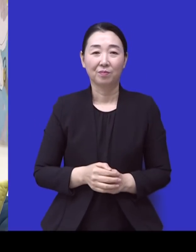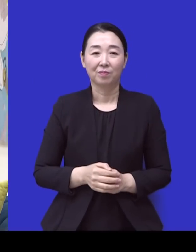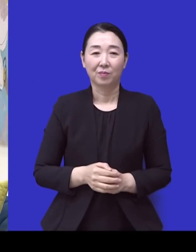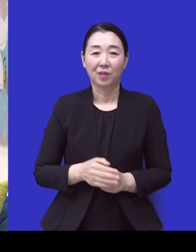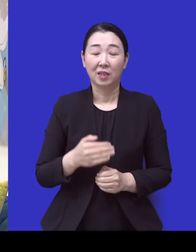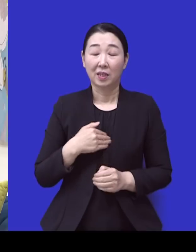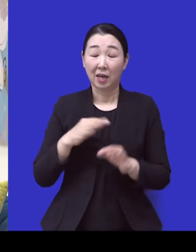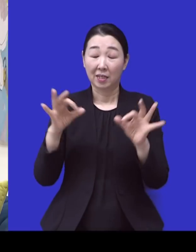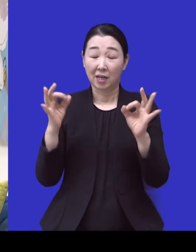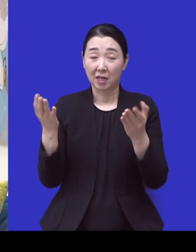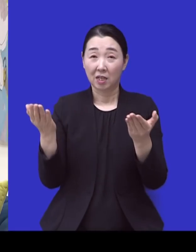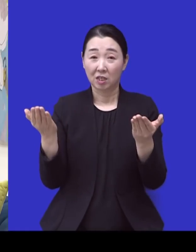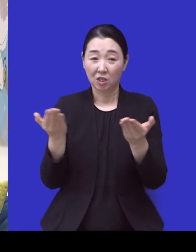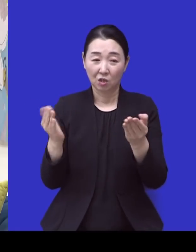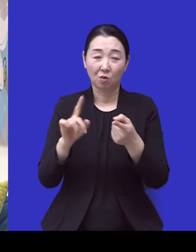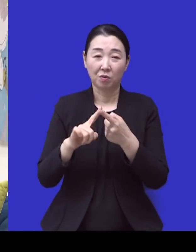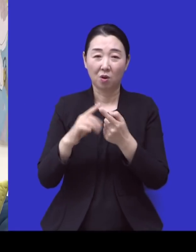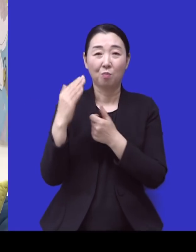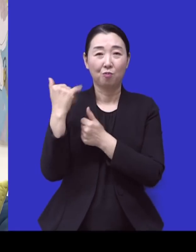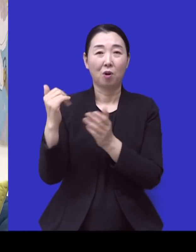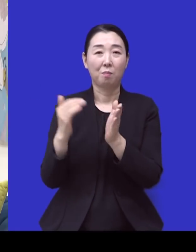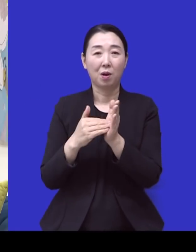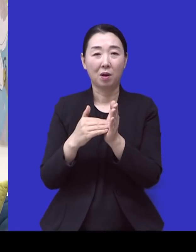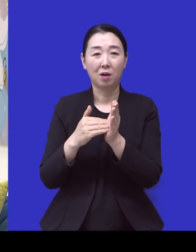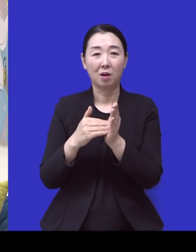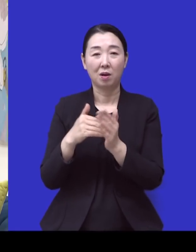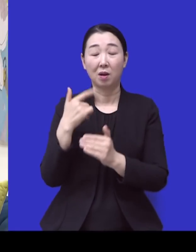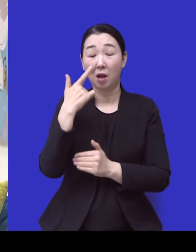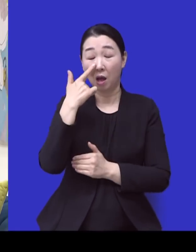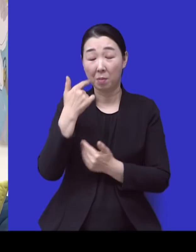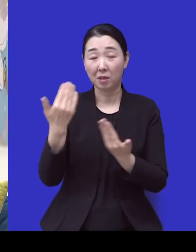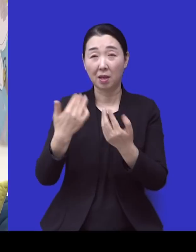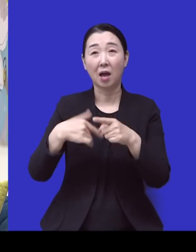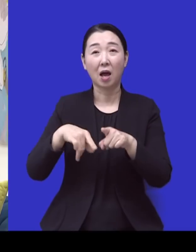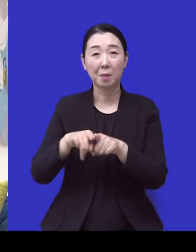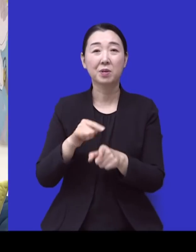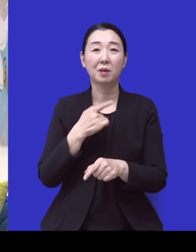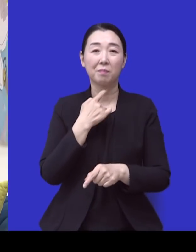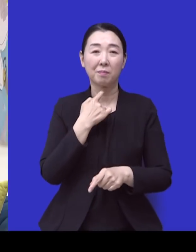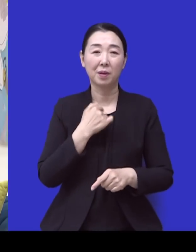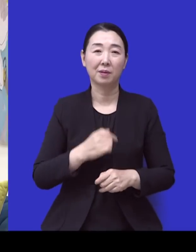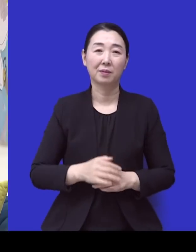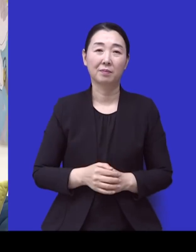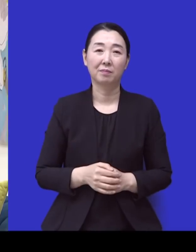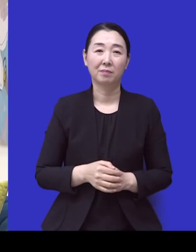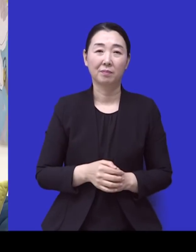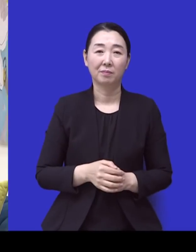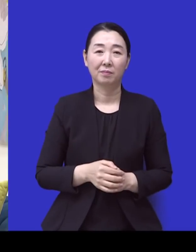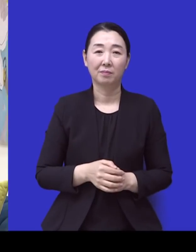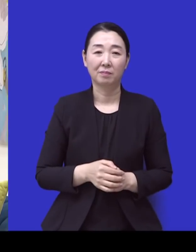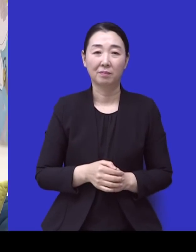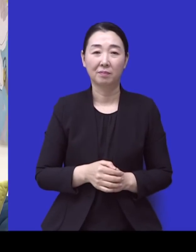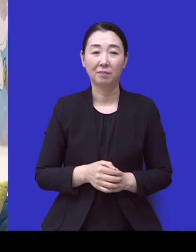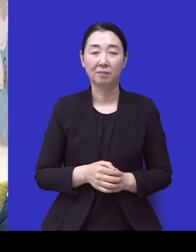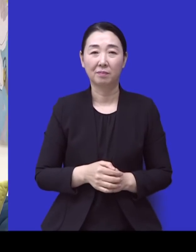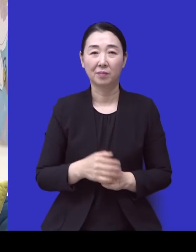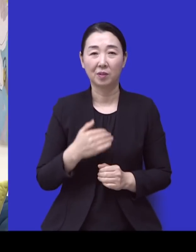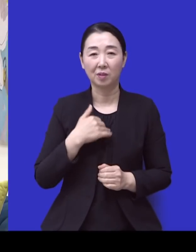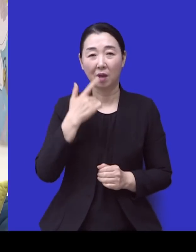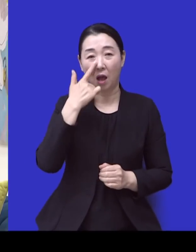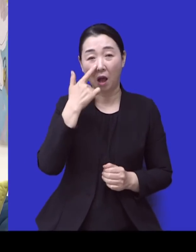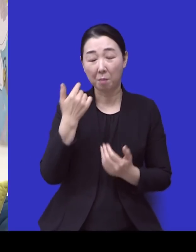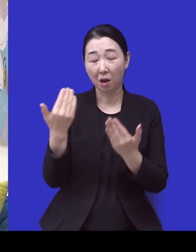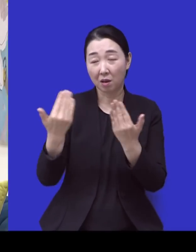저를 잠깐 직원으로 이제 채용하시면서 이제 아빠가 제가 일하는 걸 같이 한 적이 있어요. 근데 저는 아빠가